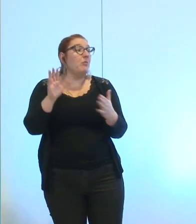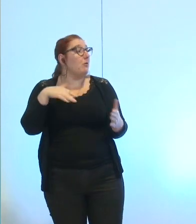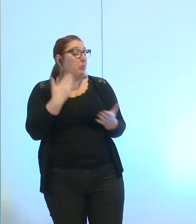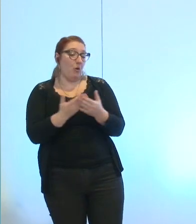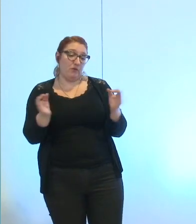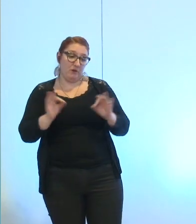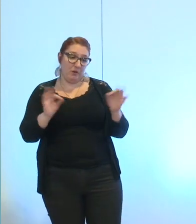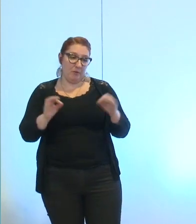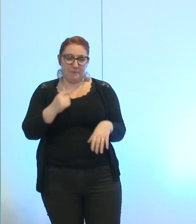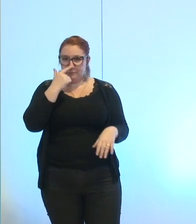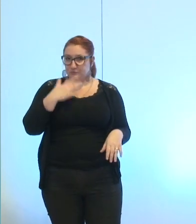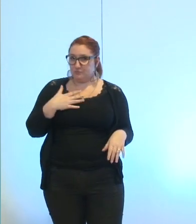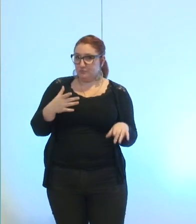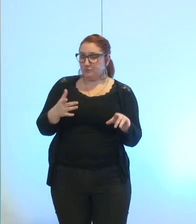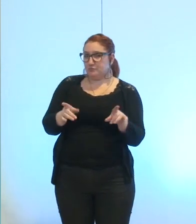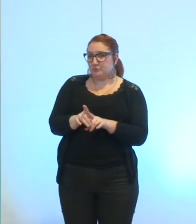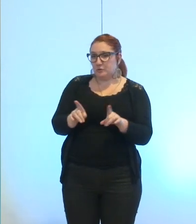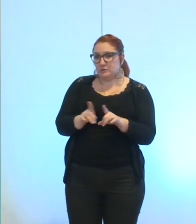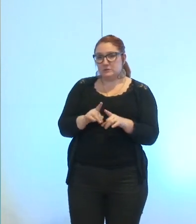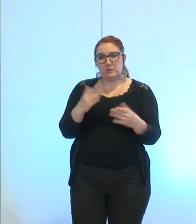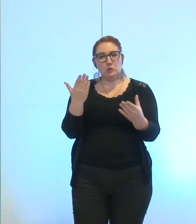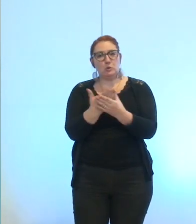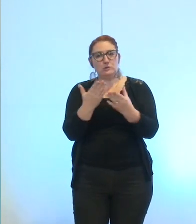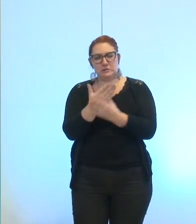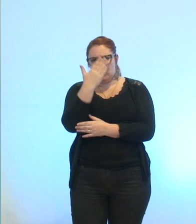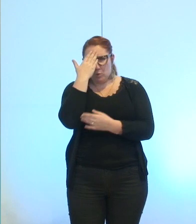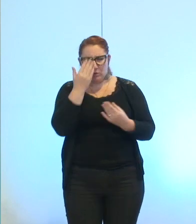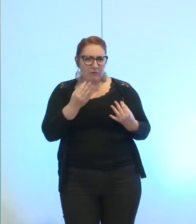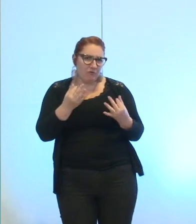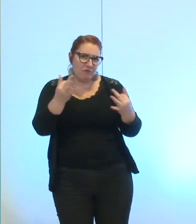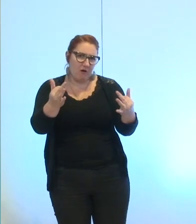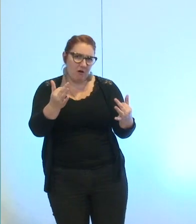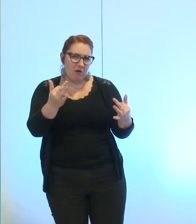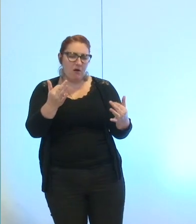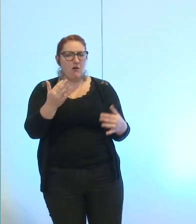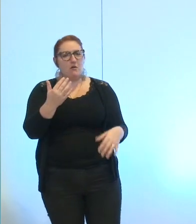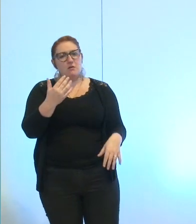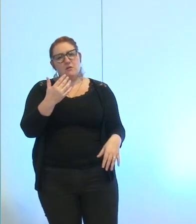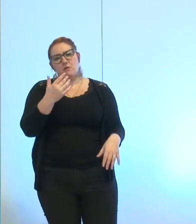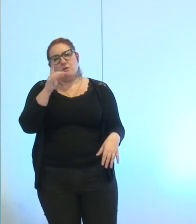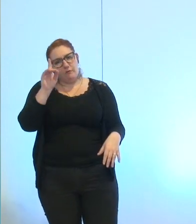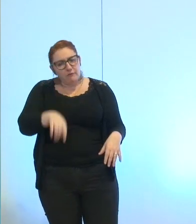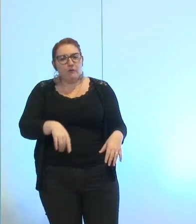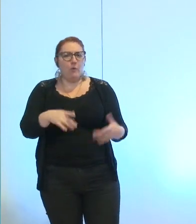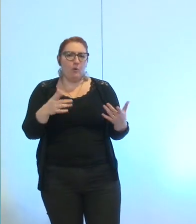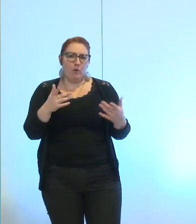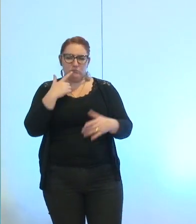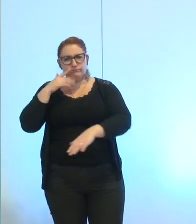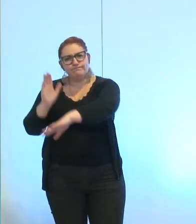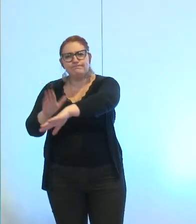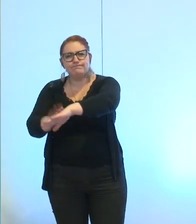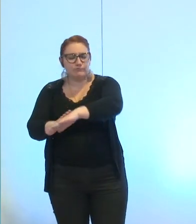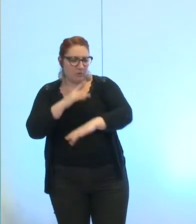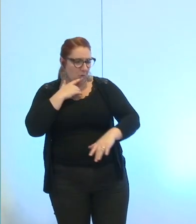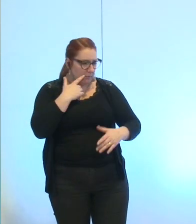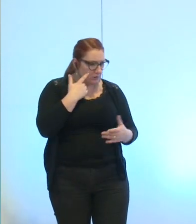pense aussi que leur connaissance fine des dossiers doit les amener à tirer la sonnette d'alarme quand il est encore temps quand il constate des dérives